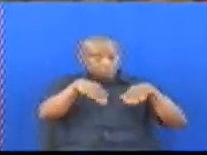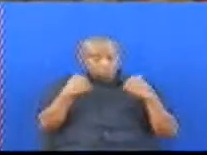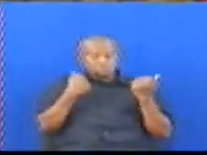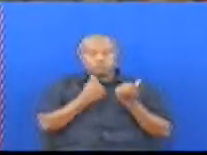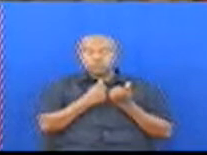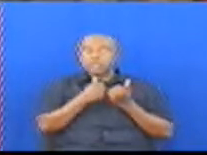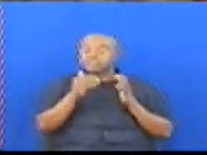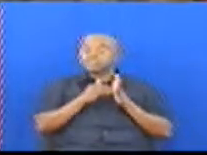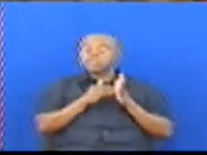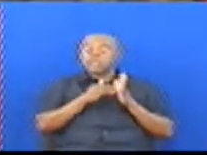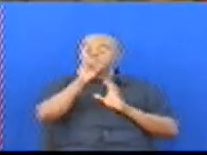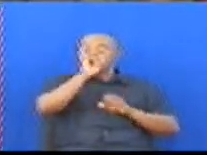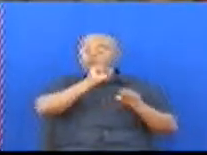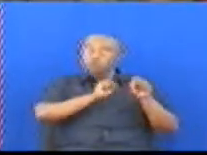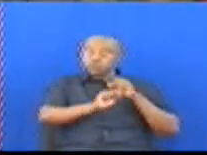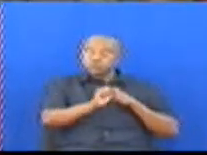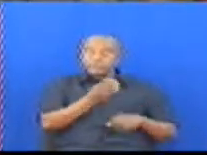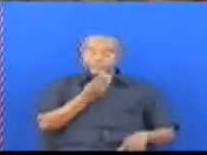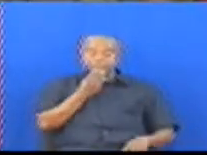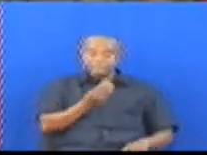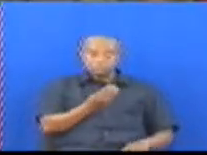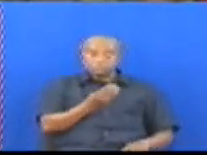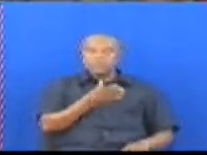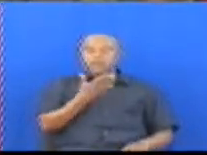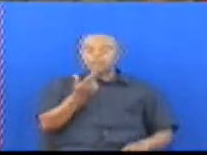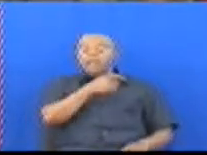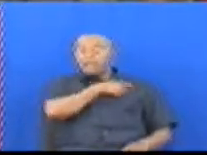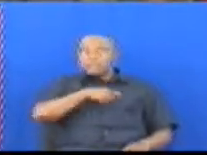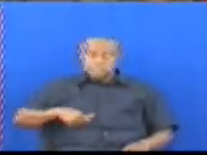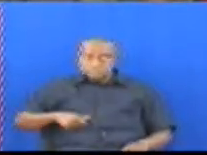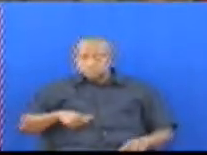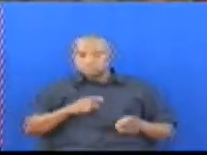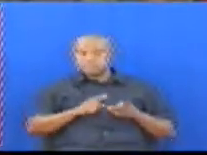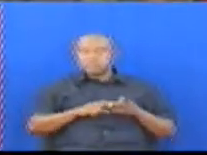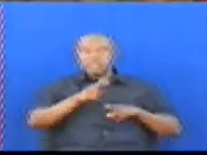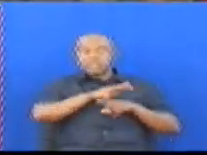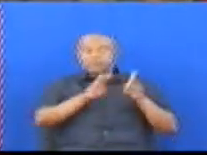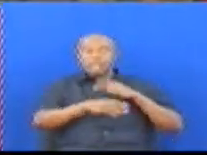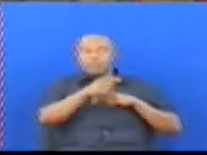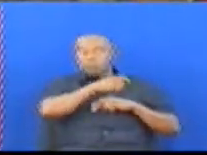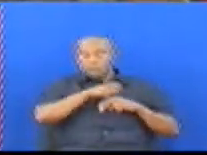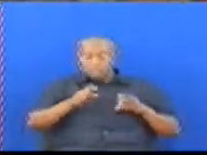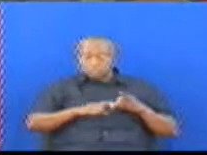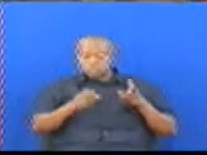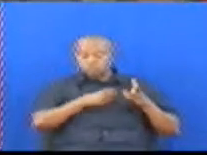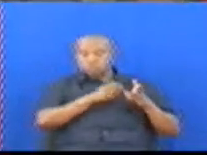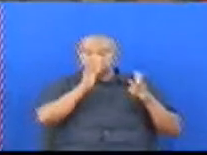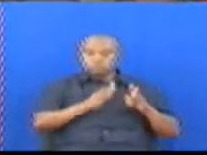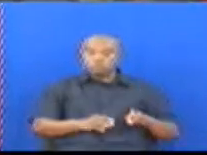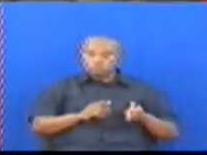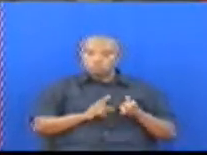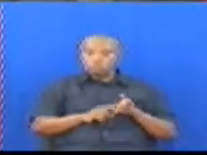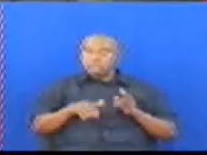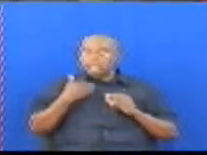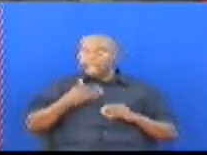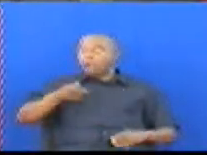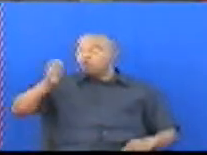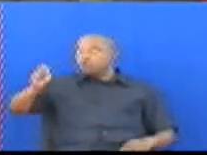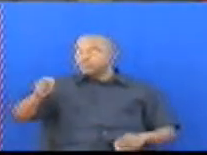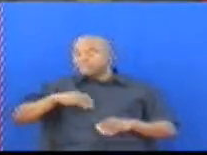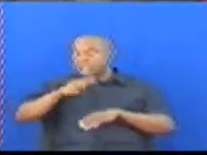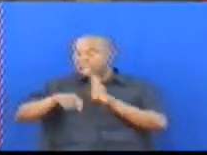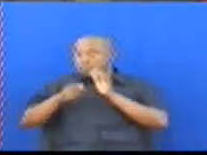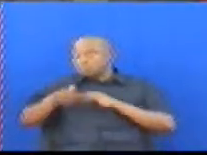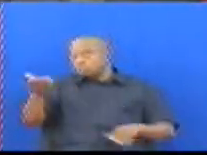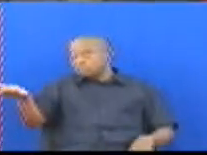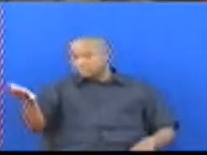kuzuia wasishtakiwe hawa watu. Asishtakiwe rais, asishtakiwe makamu wa rais, waziri mkuu, au speaker, au wewe naibu